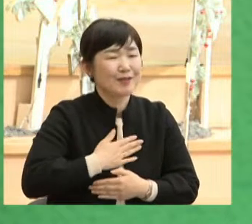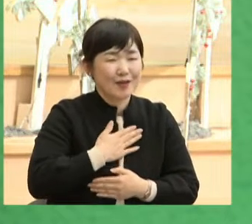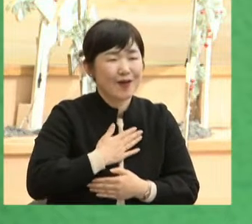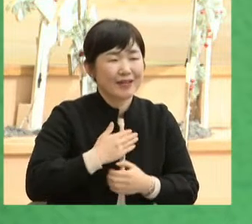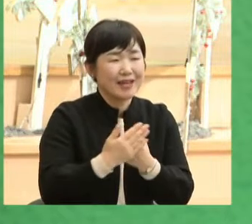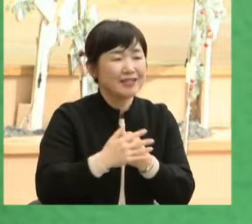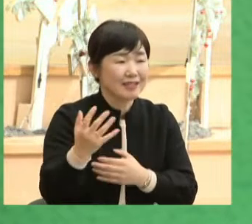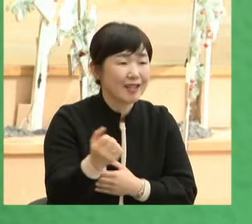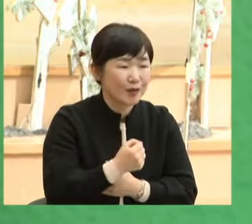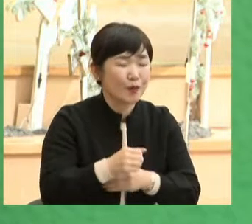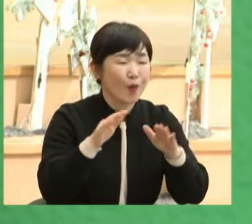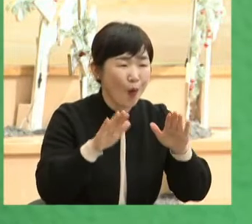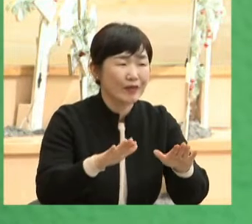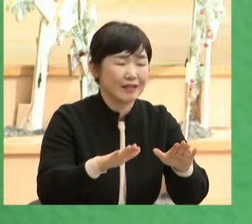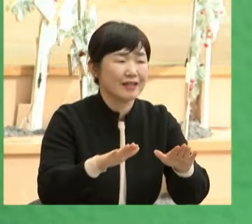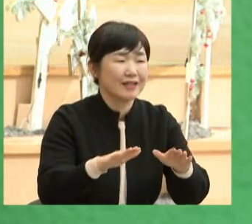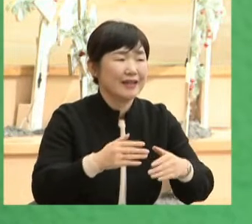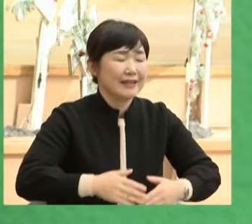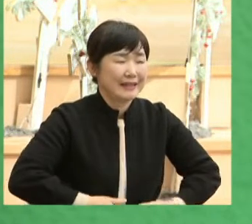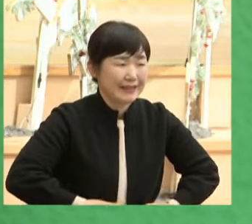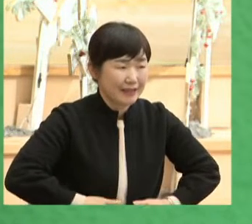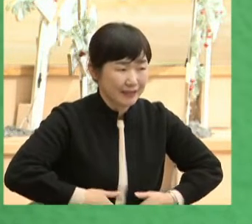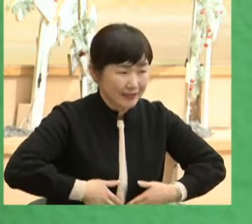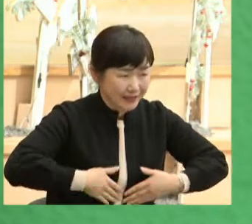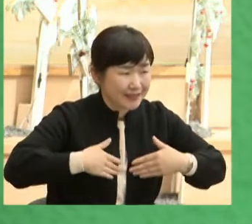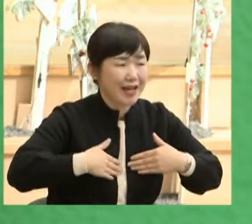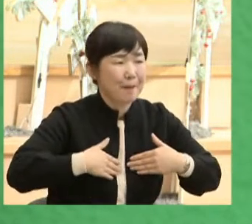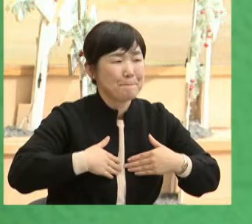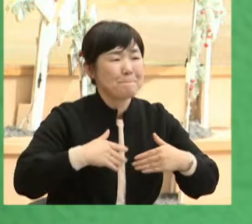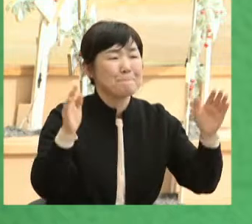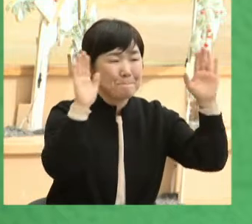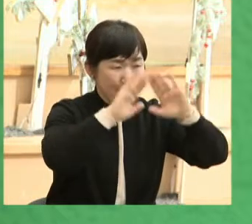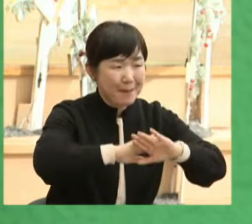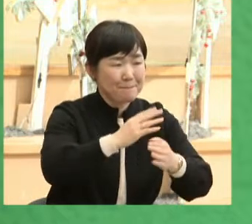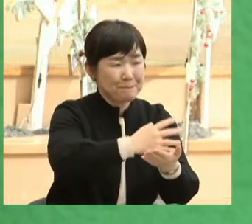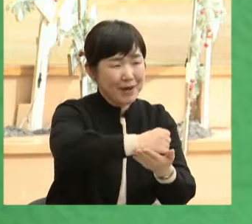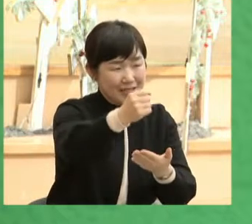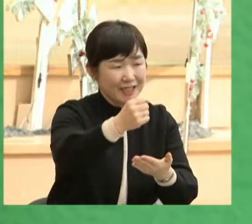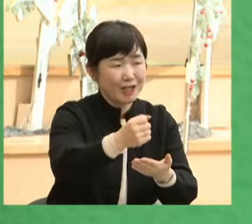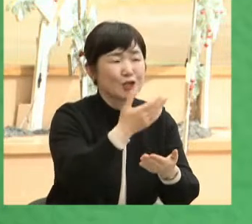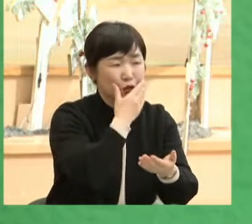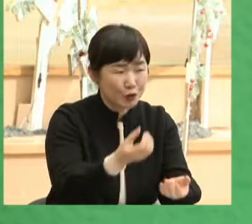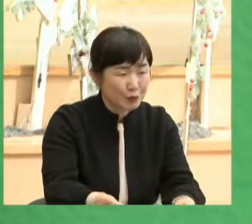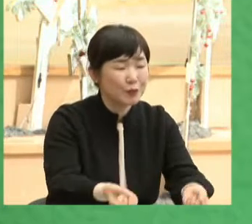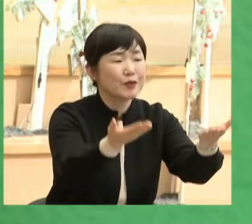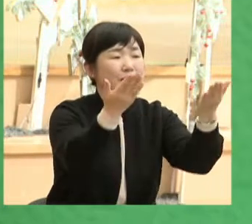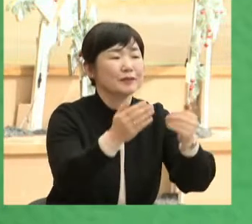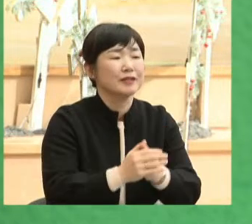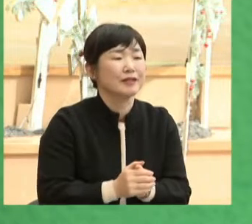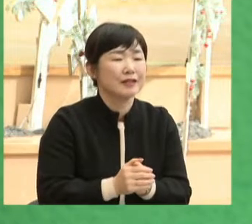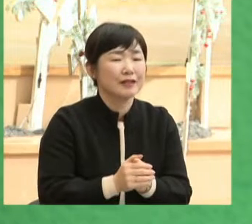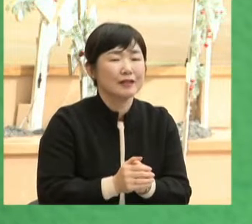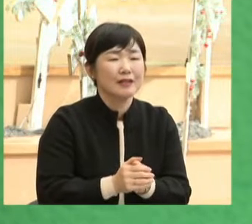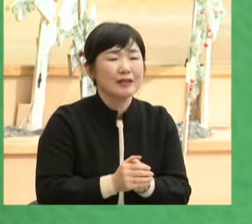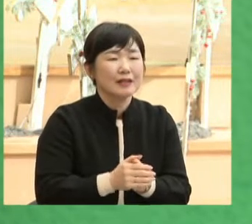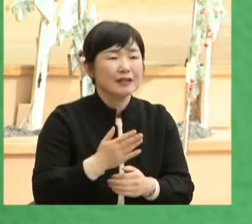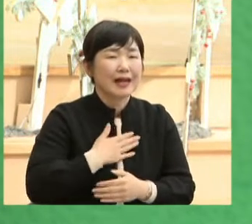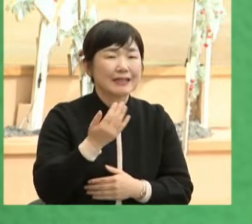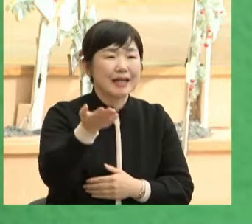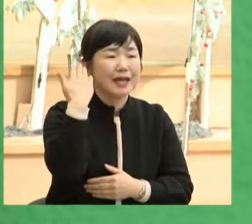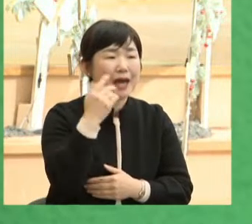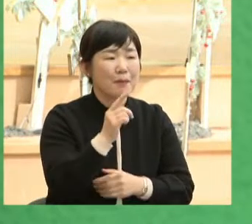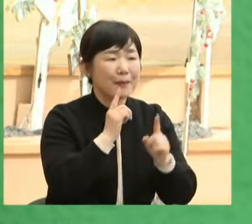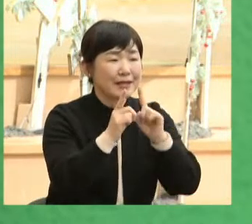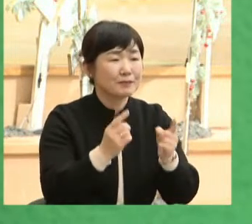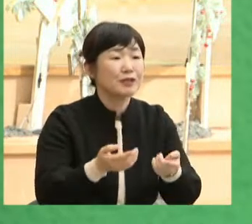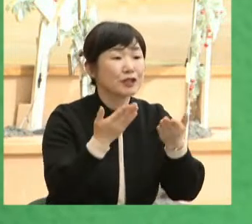오늘 밤이 되시기를 주의 이름으로 축원합니다 여러분 제가 언제 말씀드렸잖아요